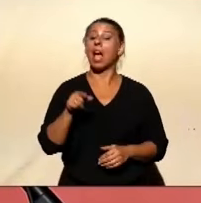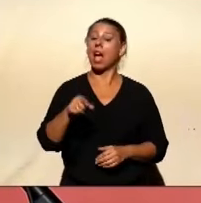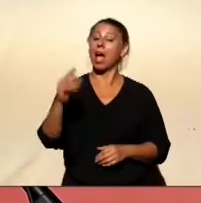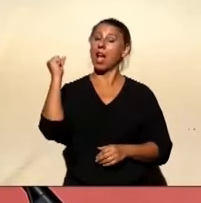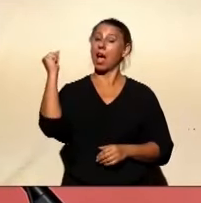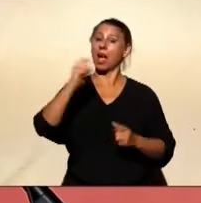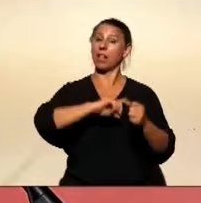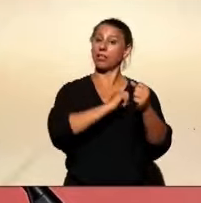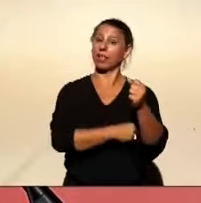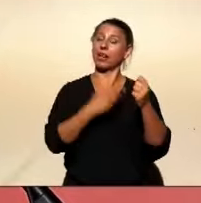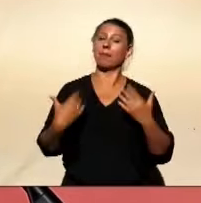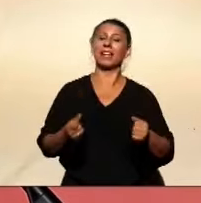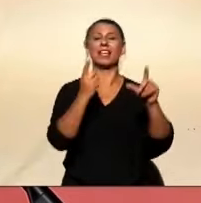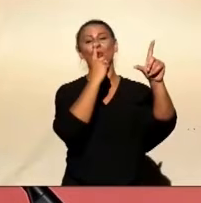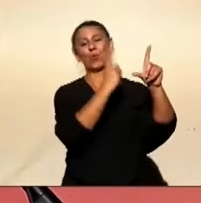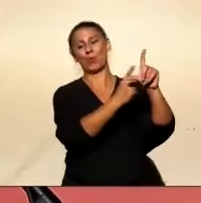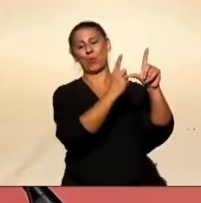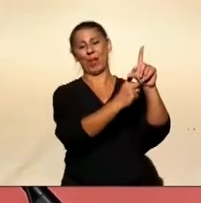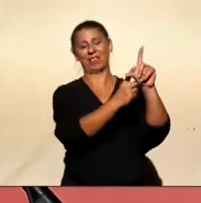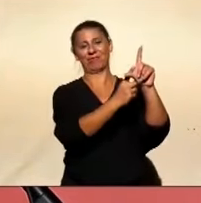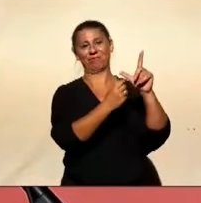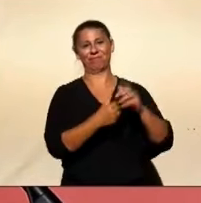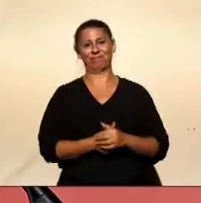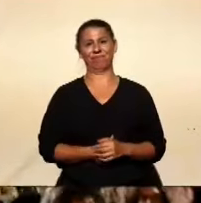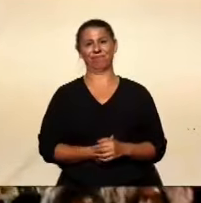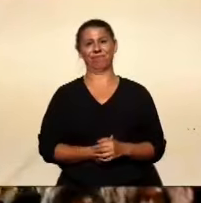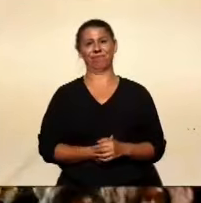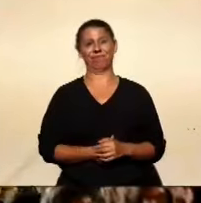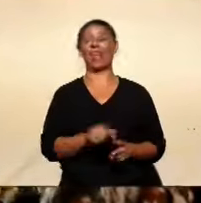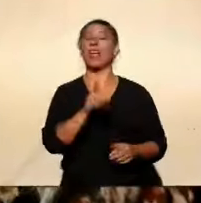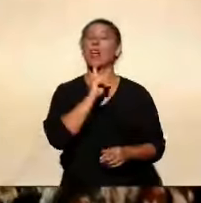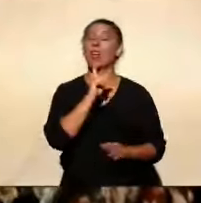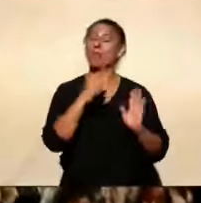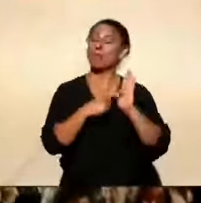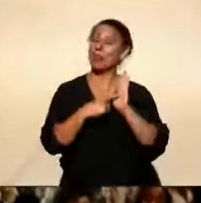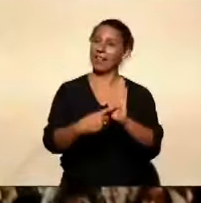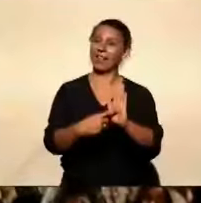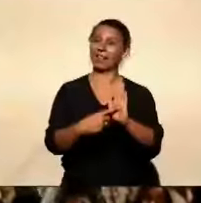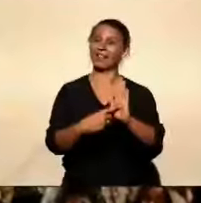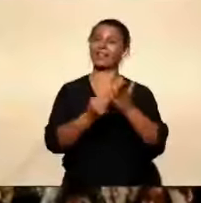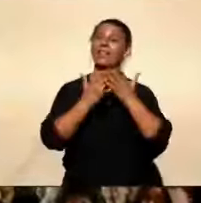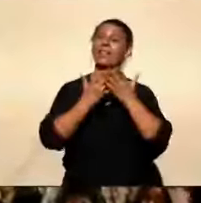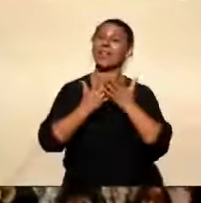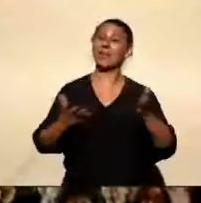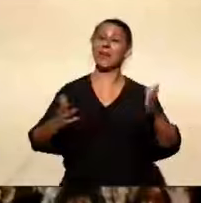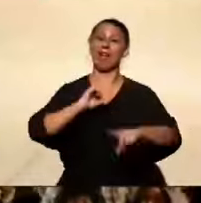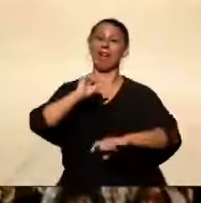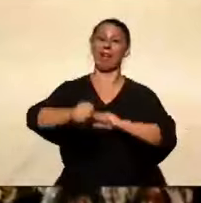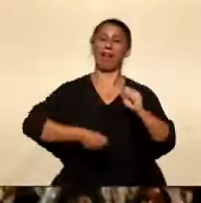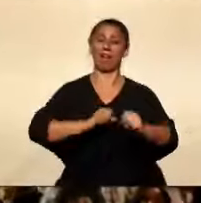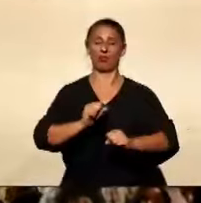δύναμη είναι το ΚΚΕ, όπως έδειξαν και οι μεγάλες